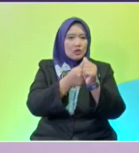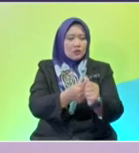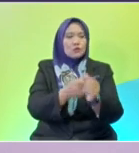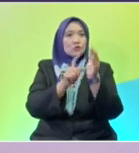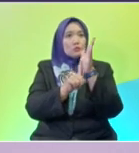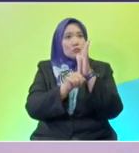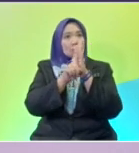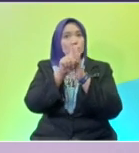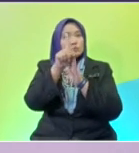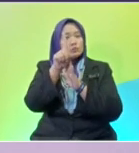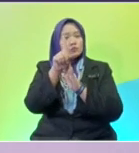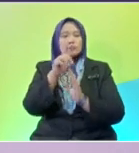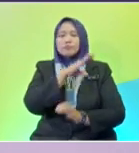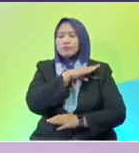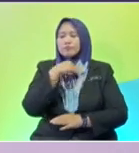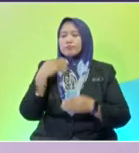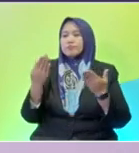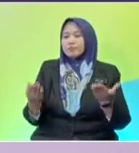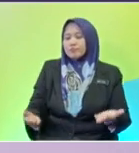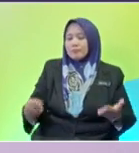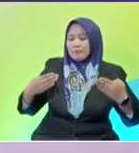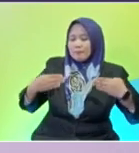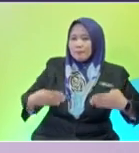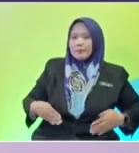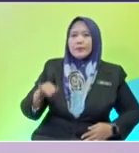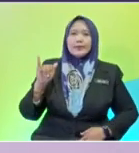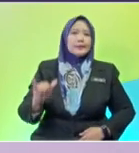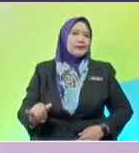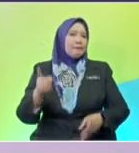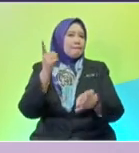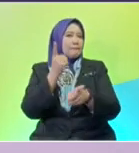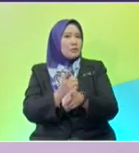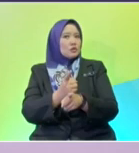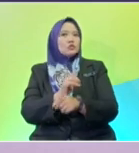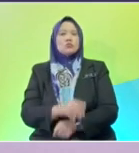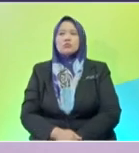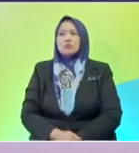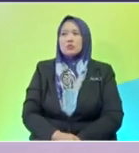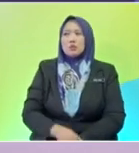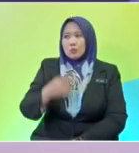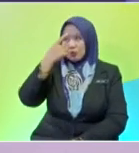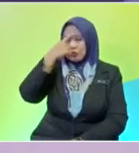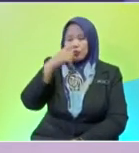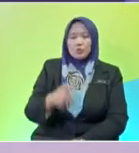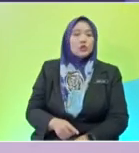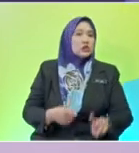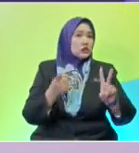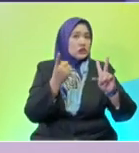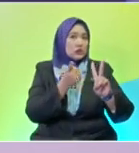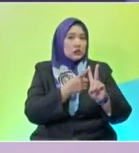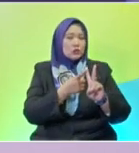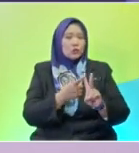berat badan kita Oke kesan pengambilan makanan berhasil yang kedua ialah